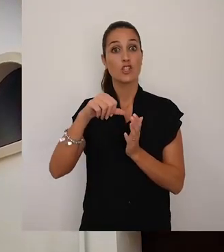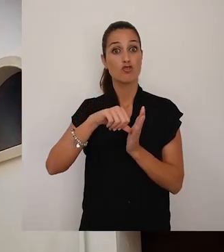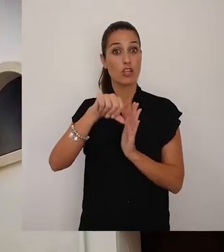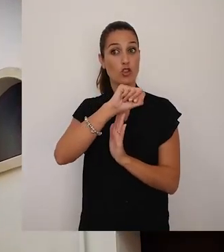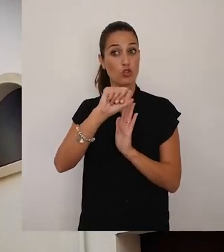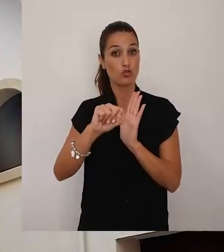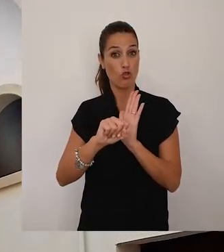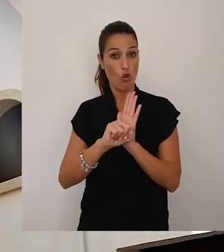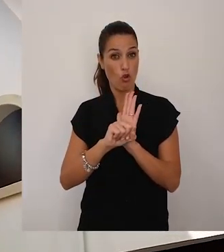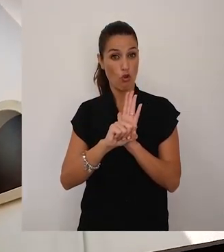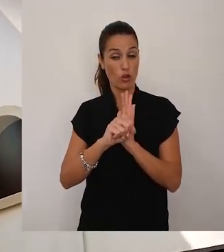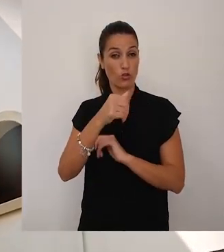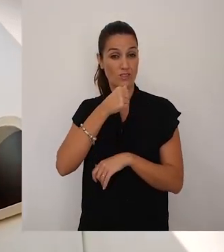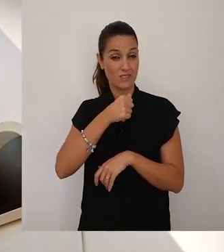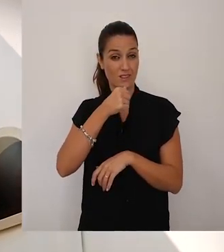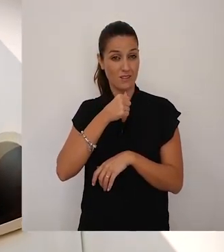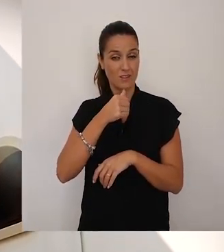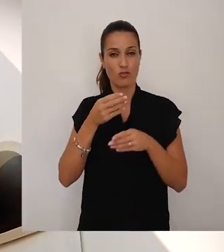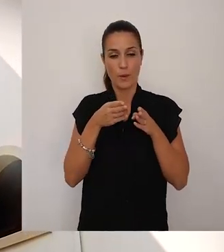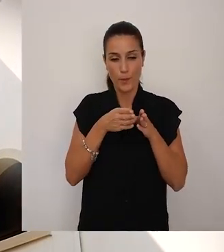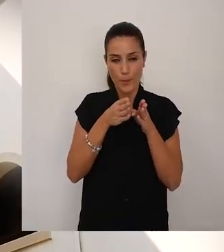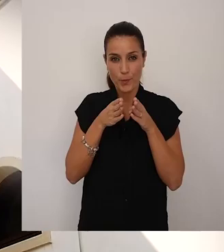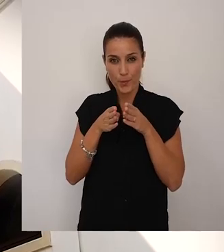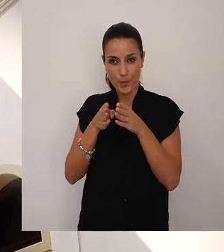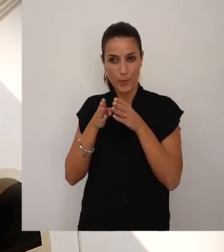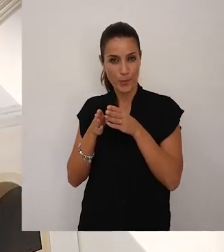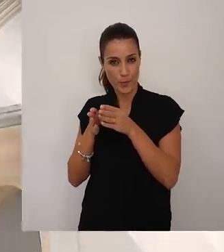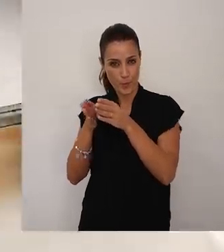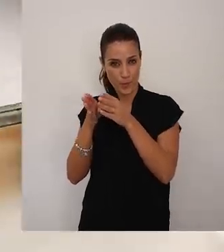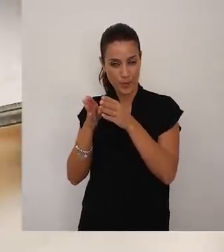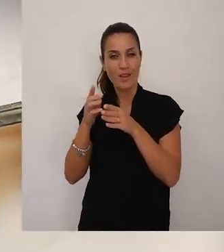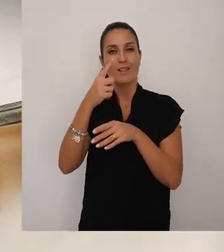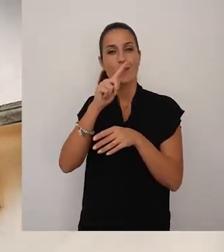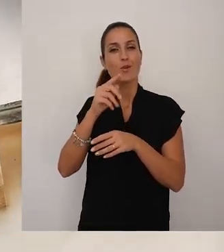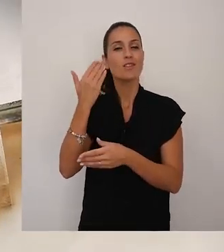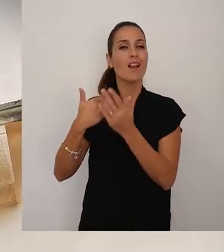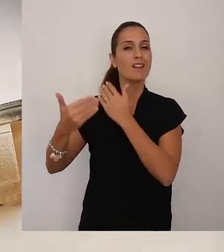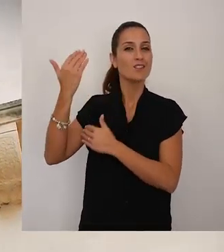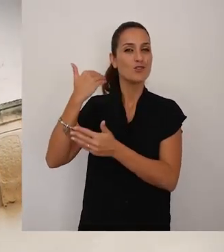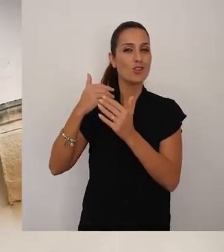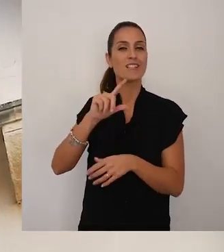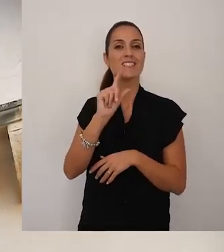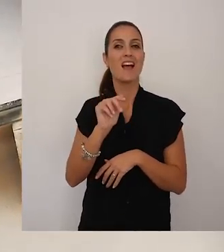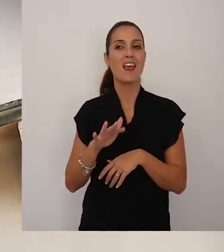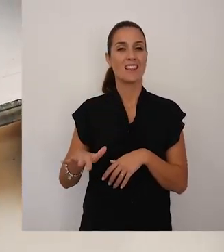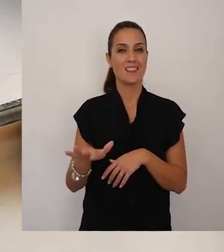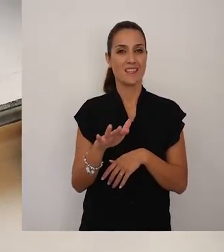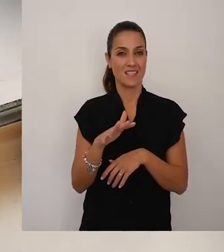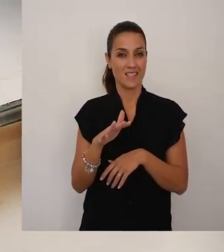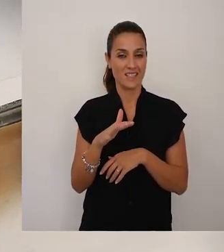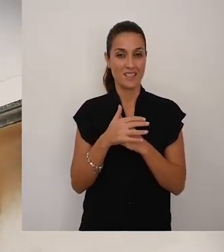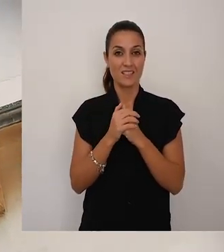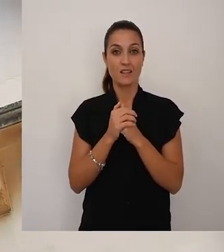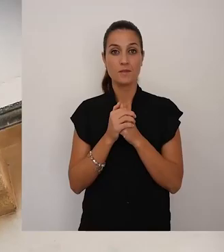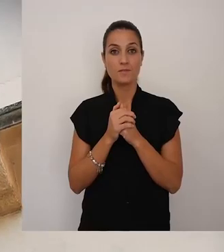Il centro storico di Sternatia conserva nei suoi scorci incantevoli la tipica architettura tradizionale salentina.